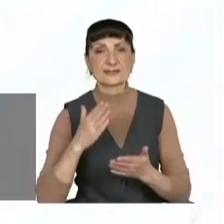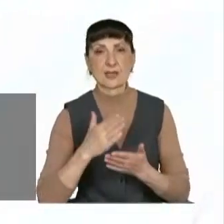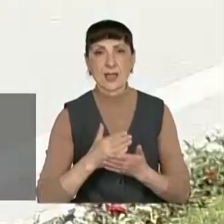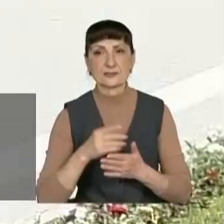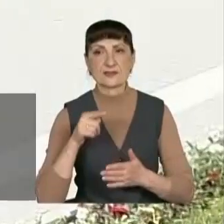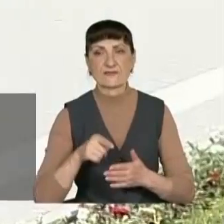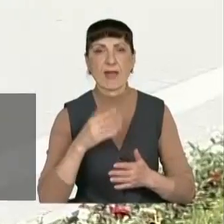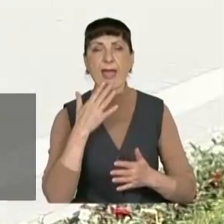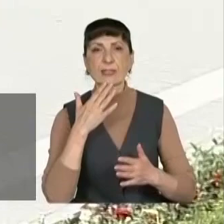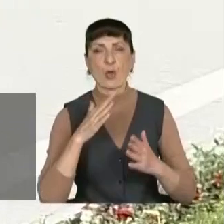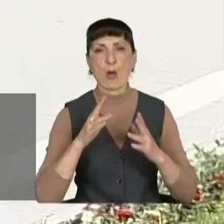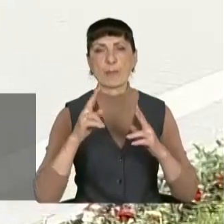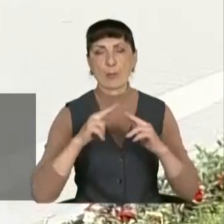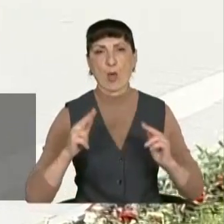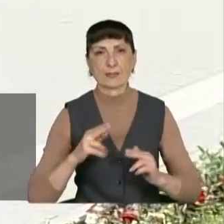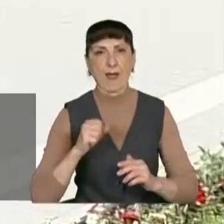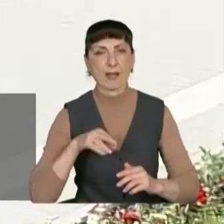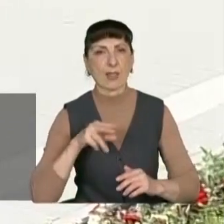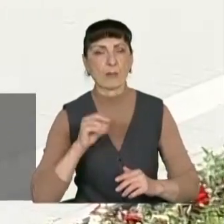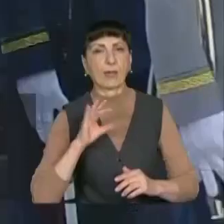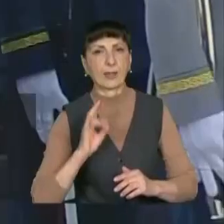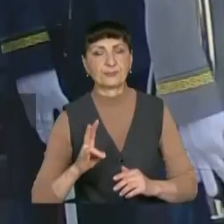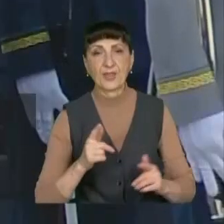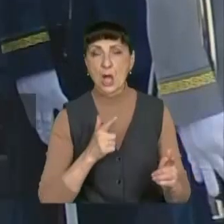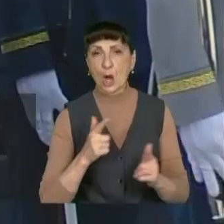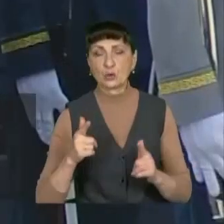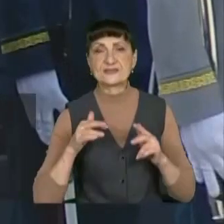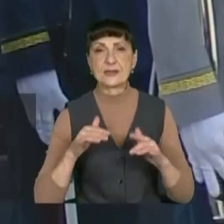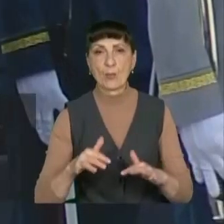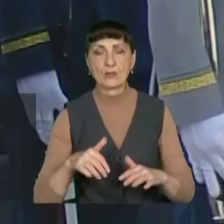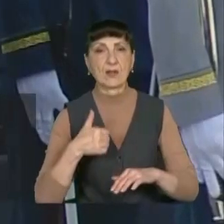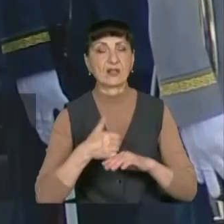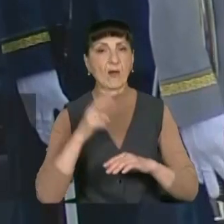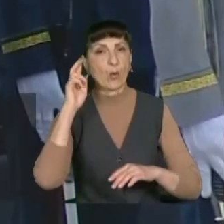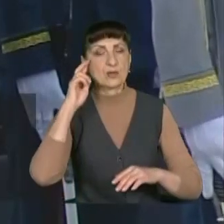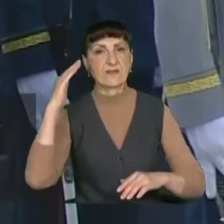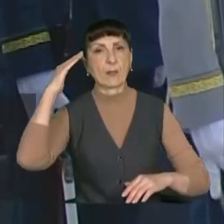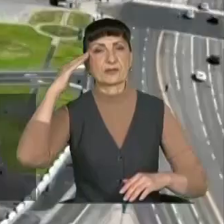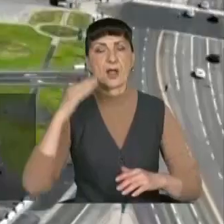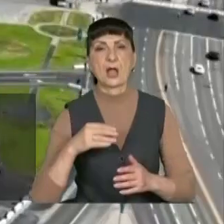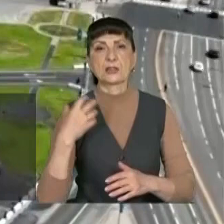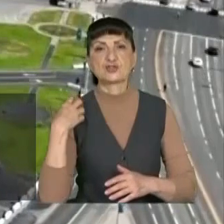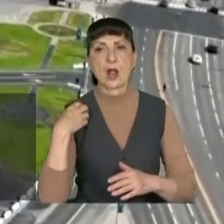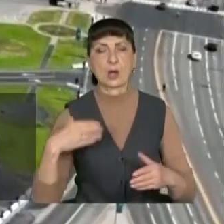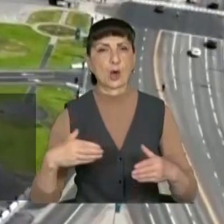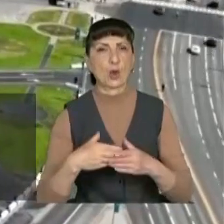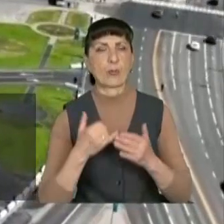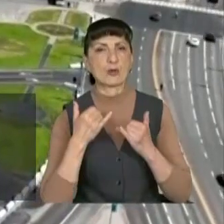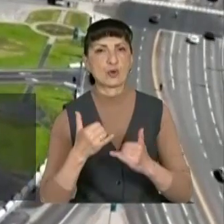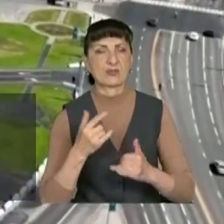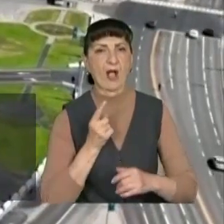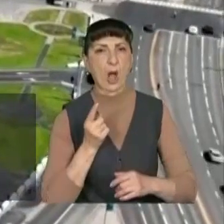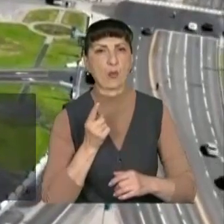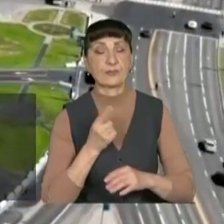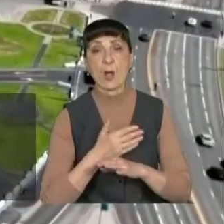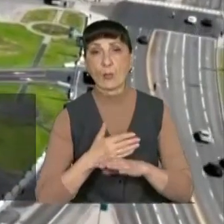в этномемориальном комплексе «Атамекен». О готовности к церемонии главе государства рапортовал начальник роты почетного караула,